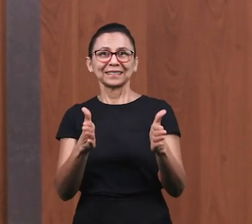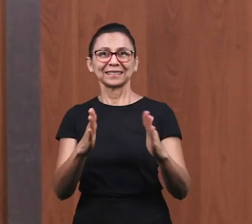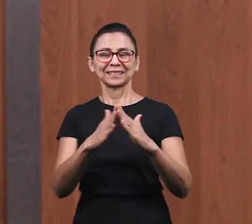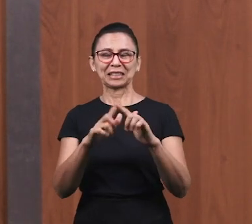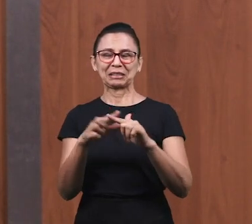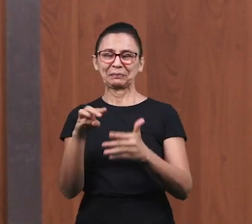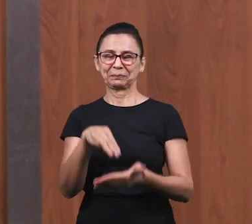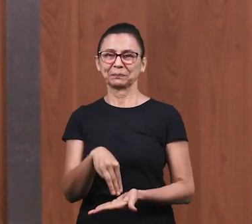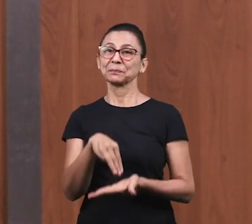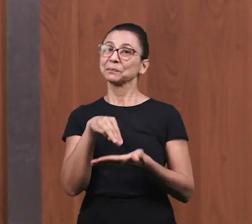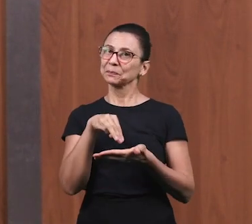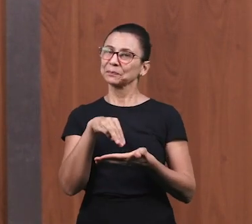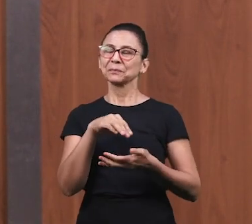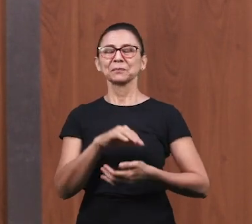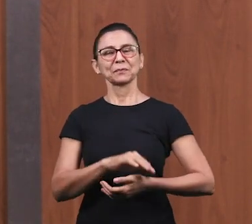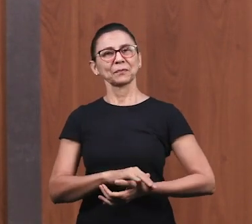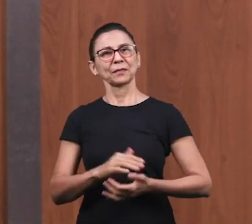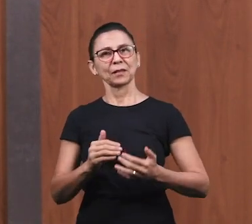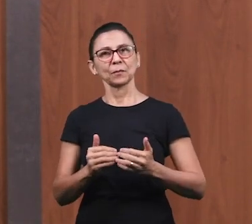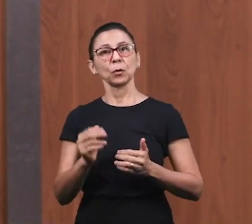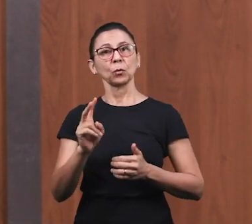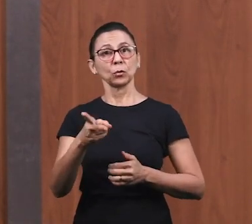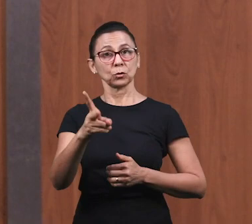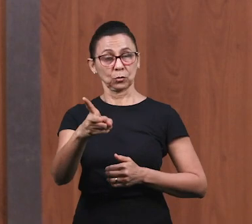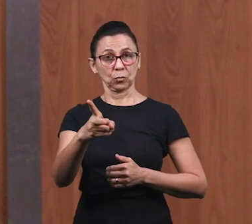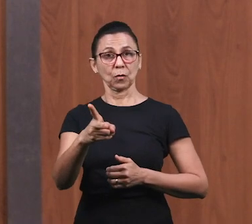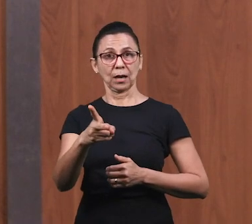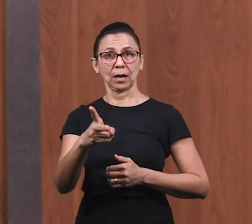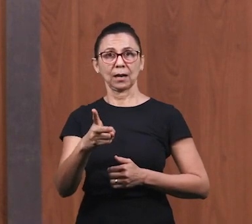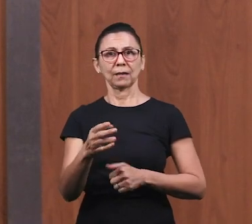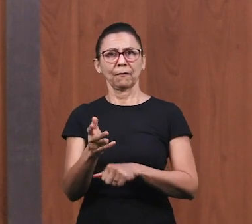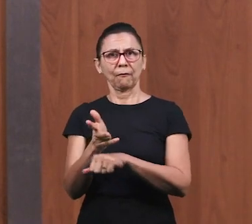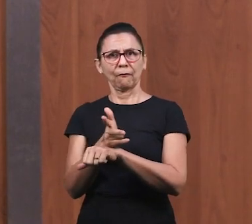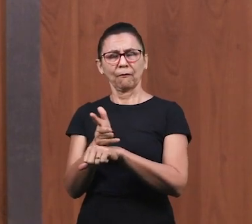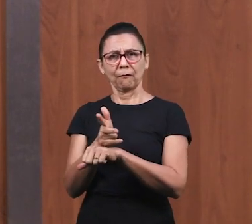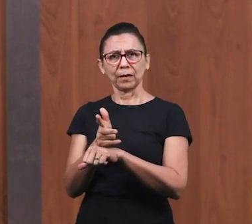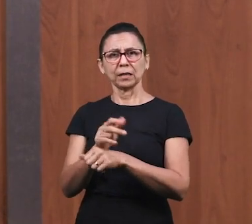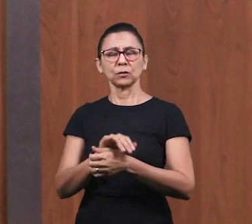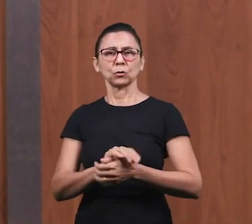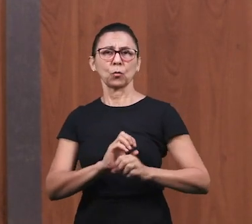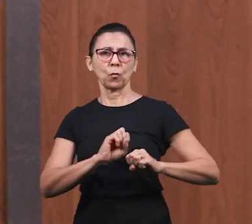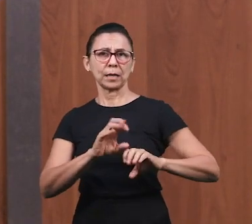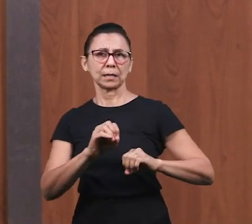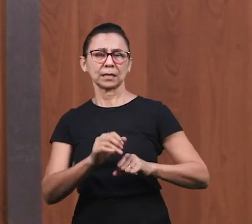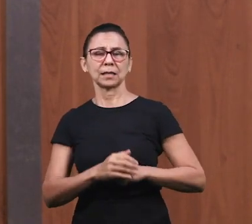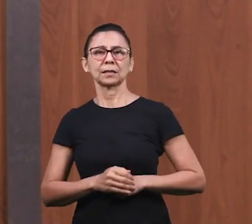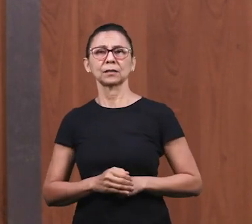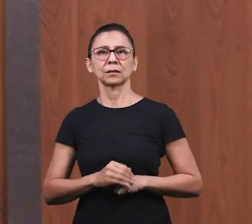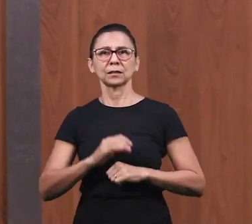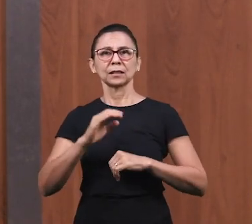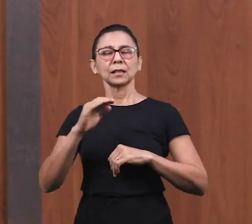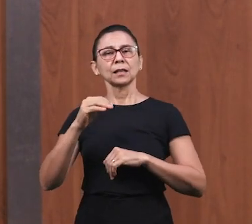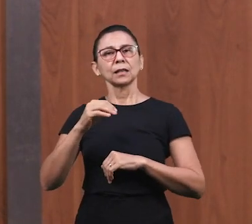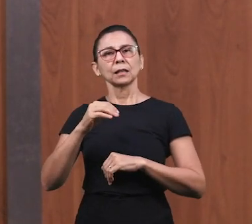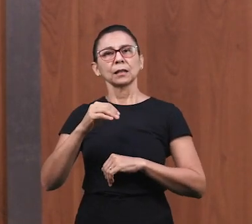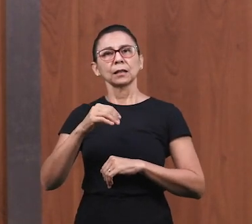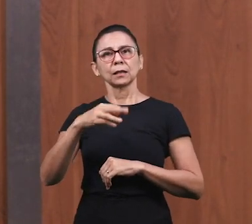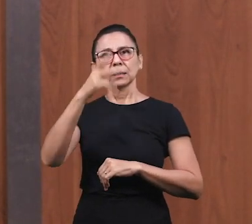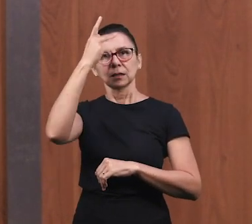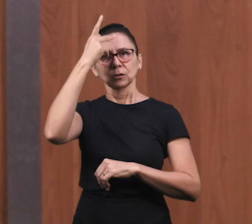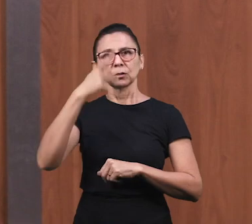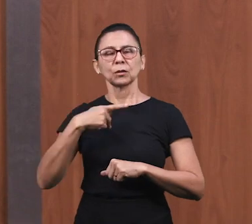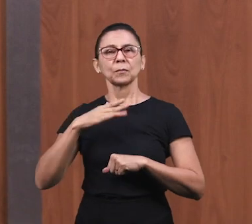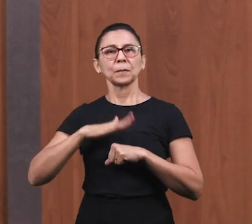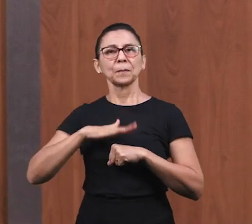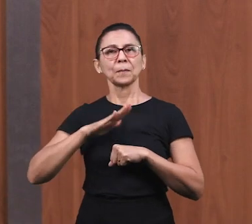travail d'accessibilité de l'Église chrétienne Maranatha. En donnant la continuité à la séquence des vidéos sur le développement des personnes